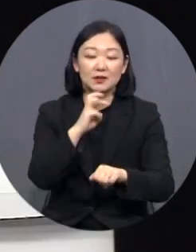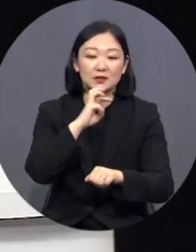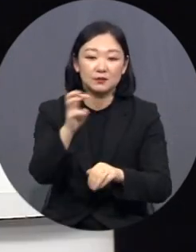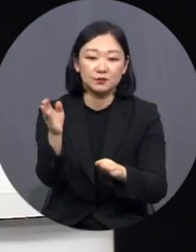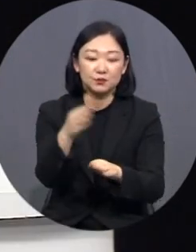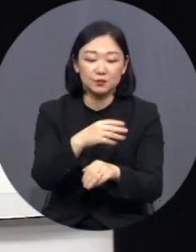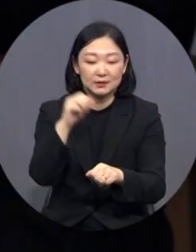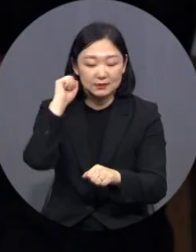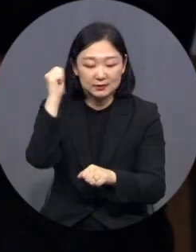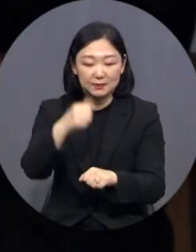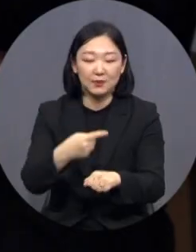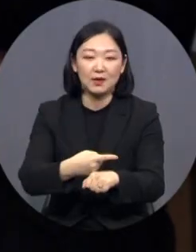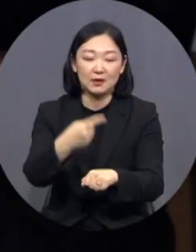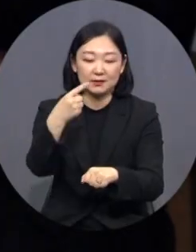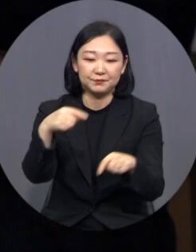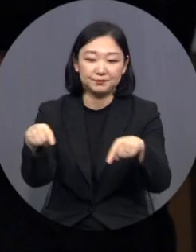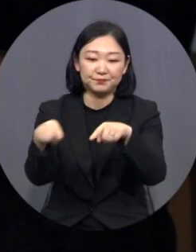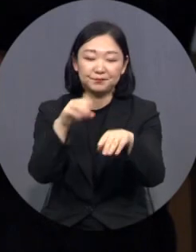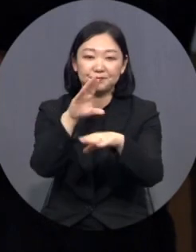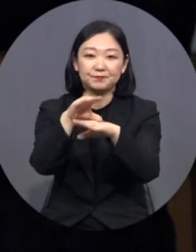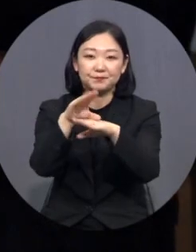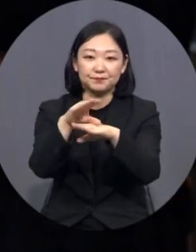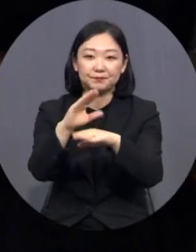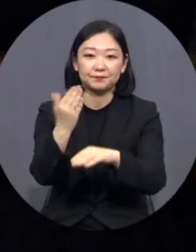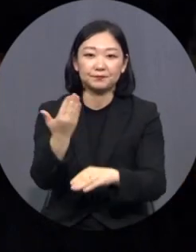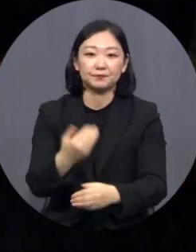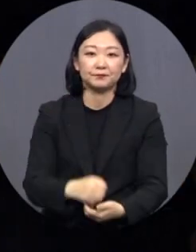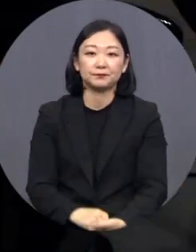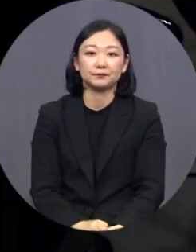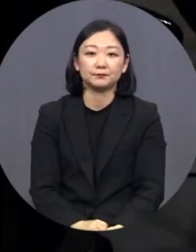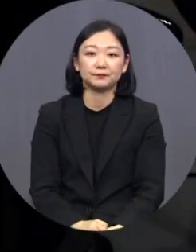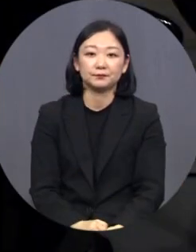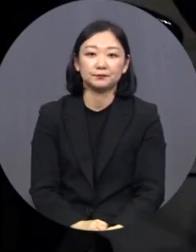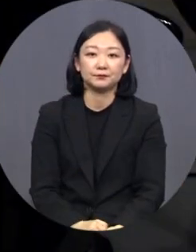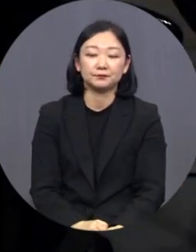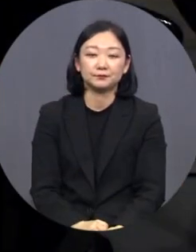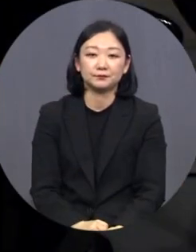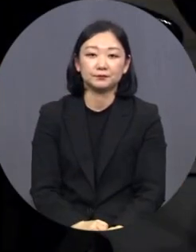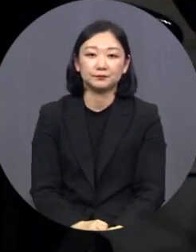30분부터 새벽 1시까지 녹화 방송합니다.